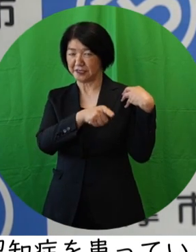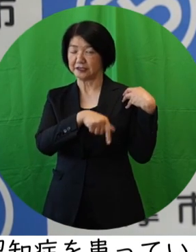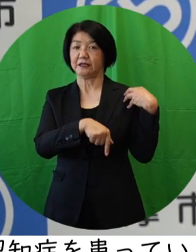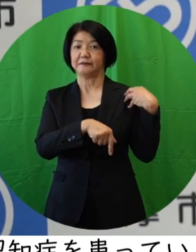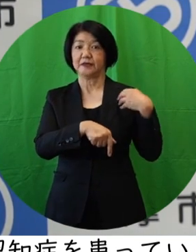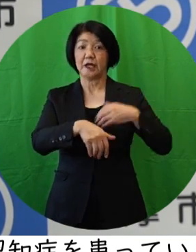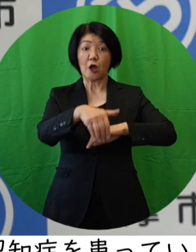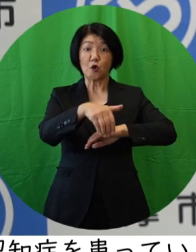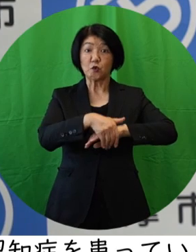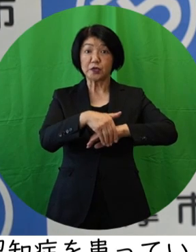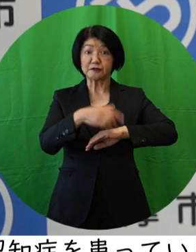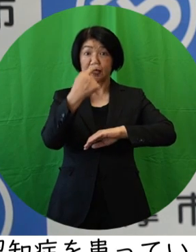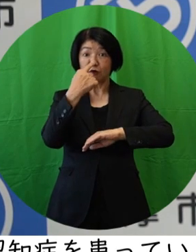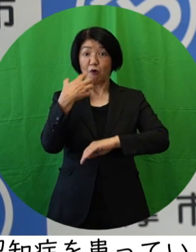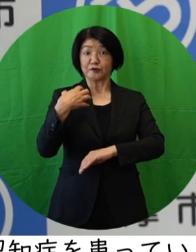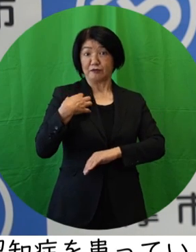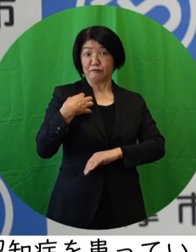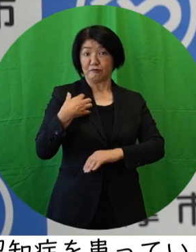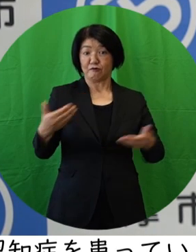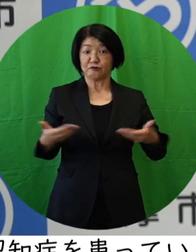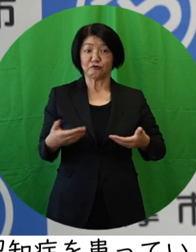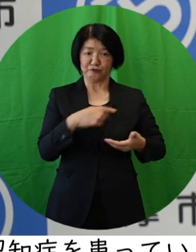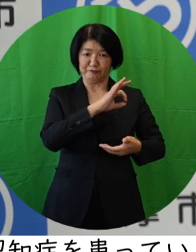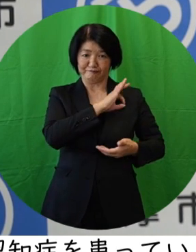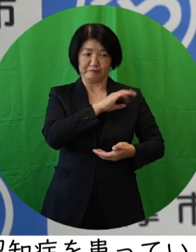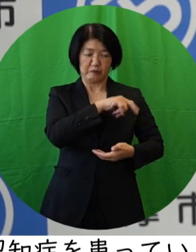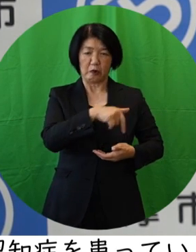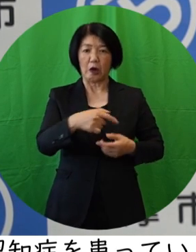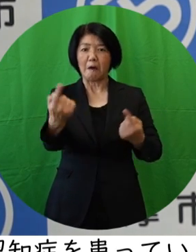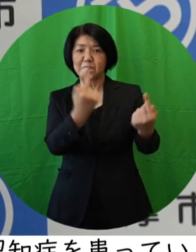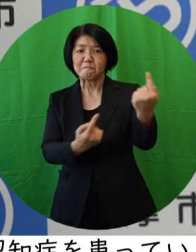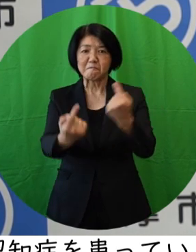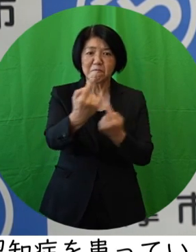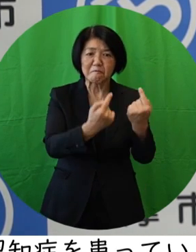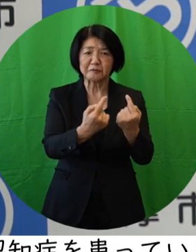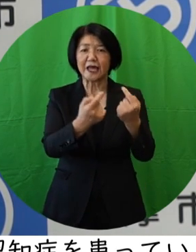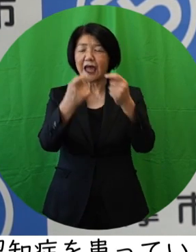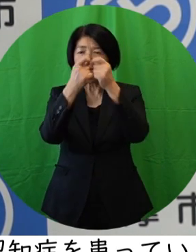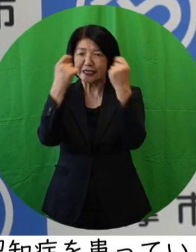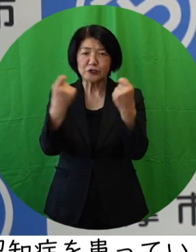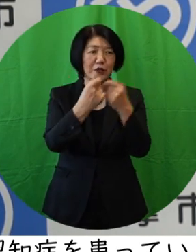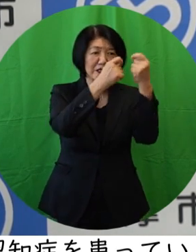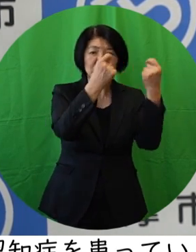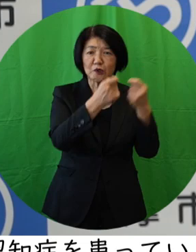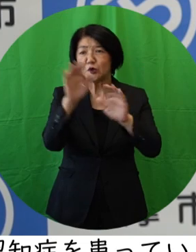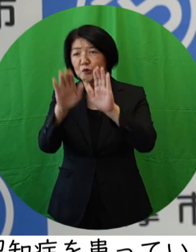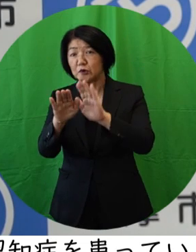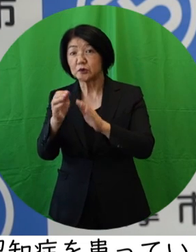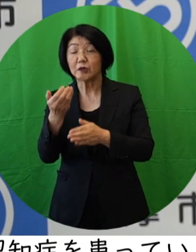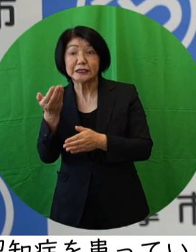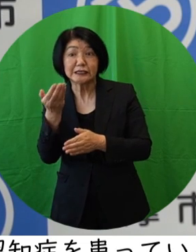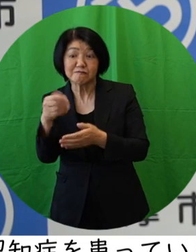受付を任された職員たちが避難所を訪れる被災者にそれぞれの状況を